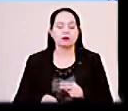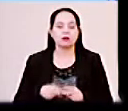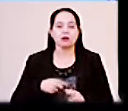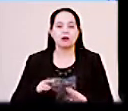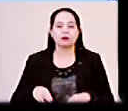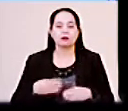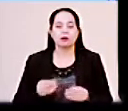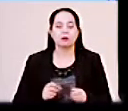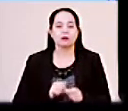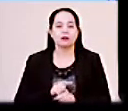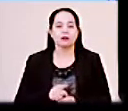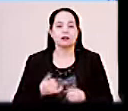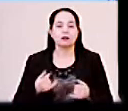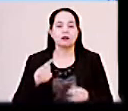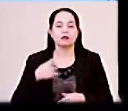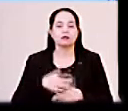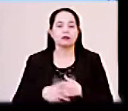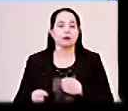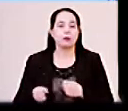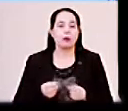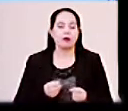дам задание для закрепления.